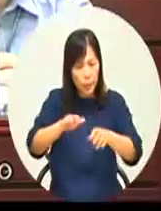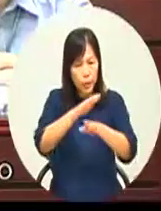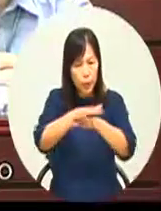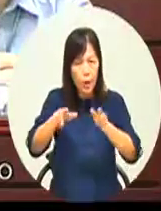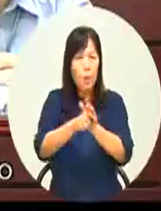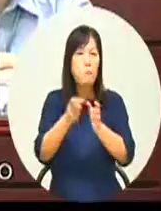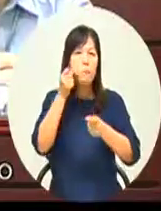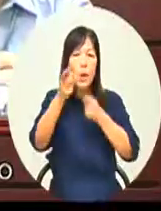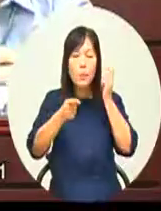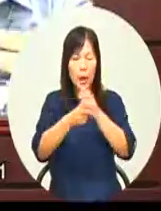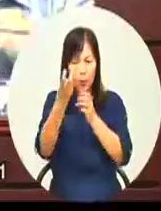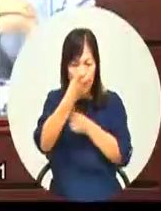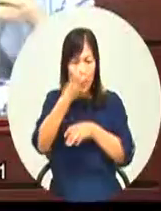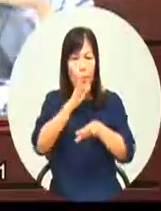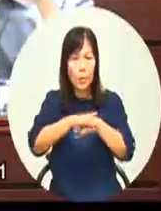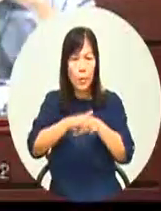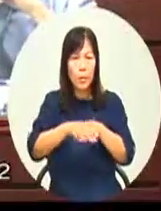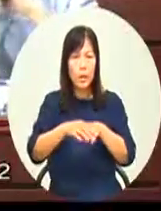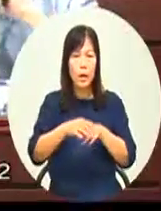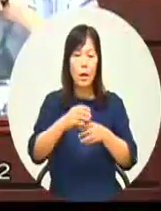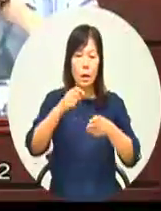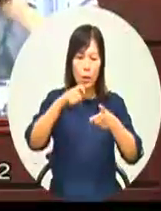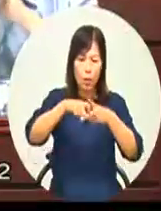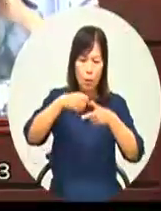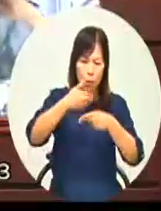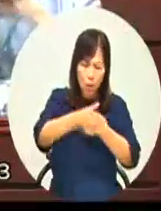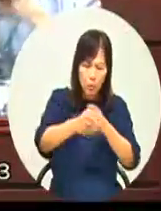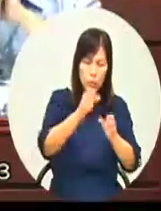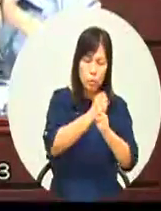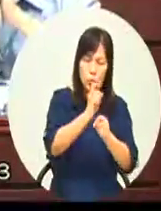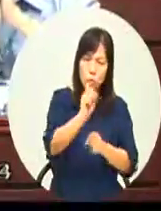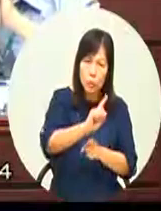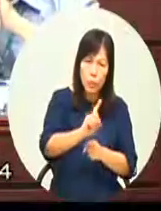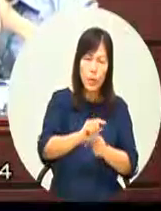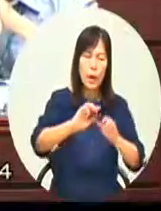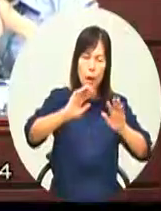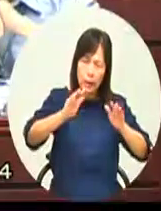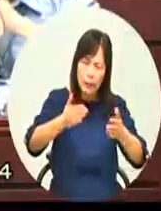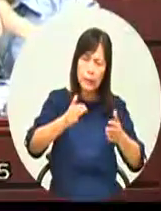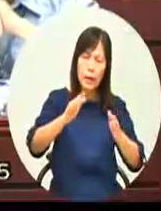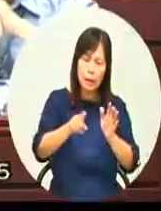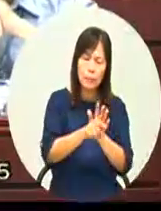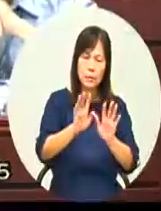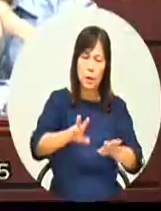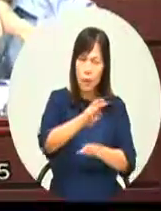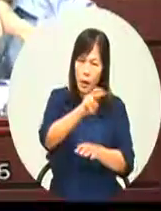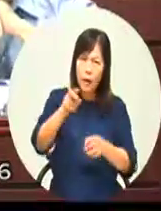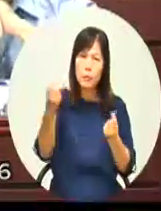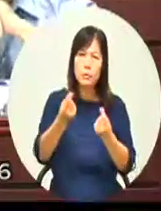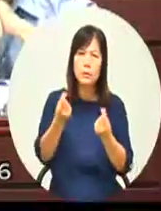我们都会列管，包含它的工程哪里是要做。大概目前看起来就是说有关